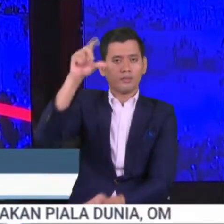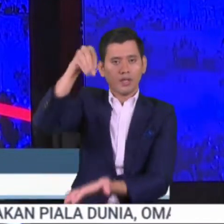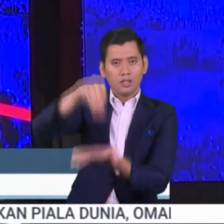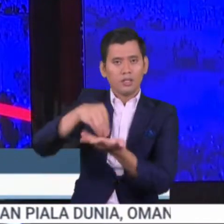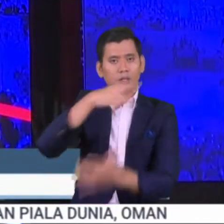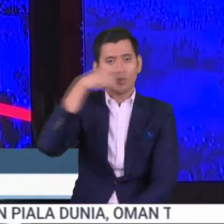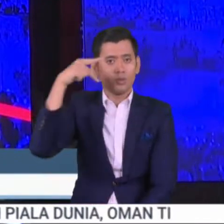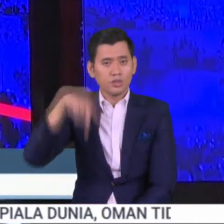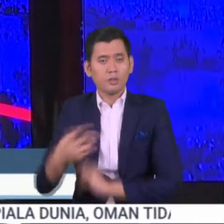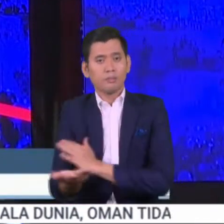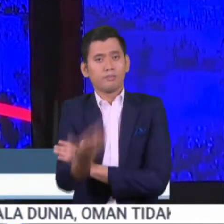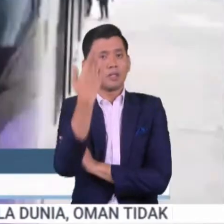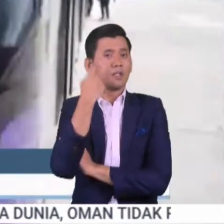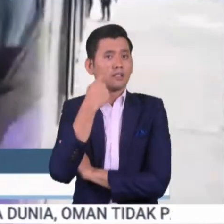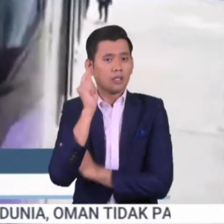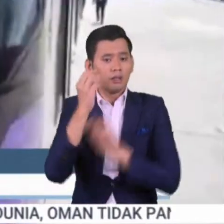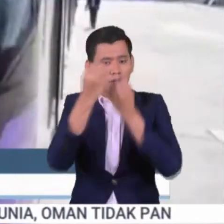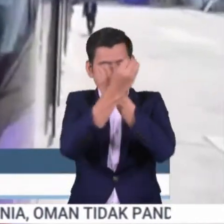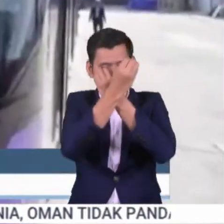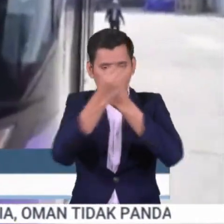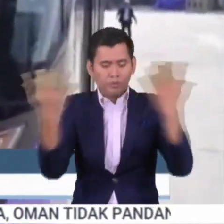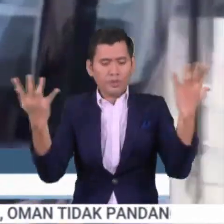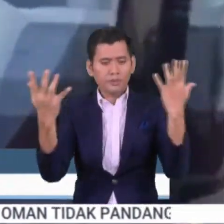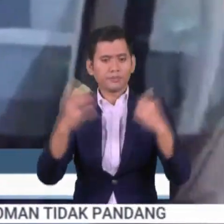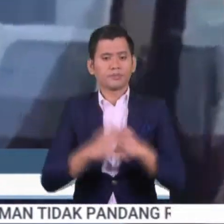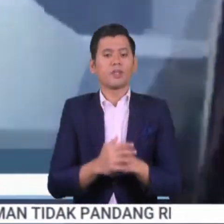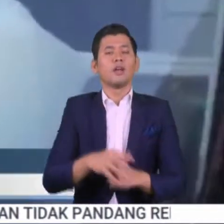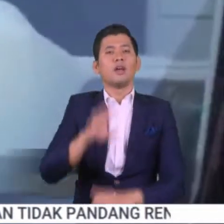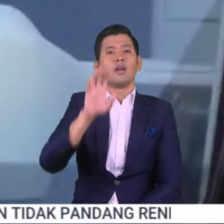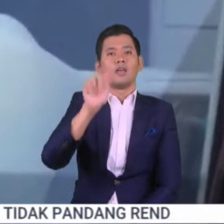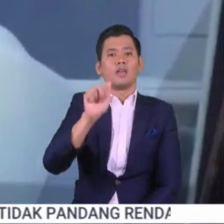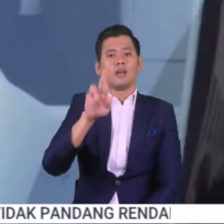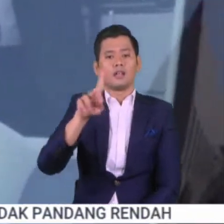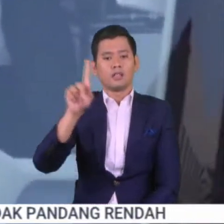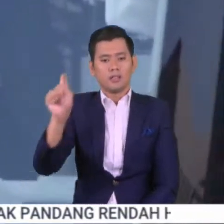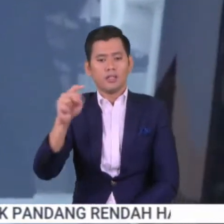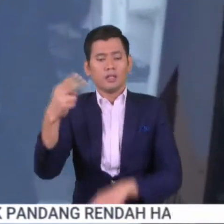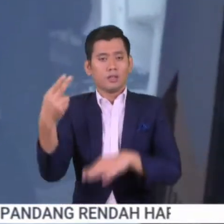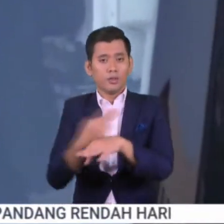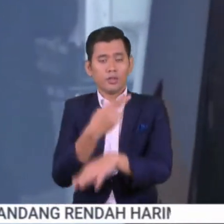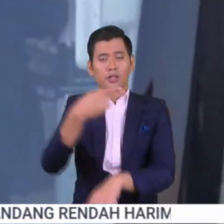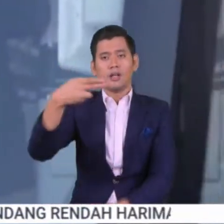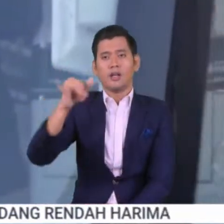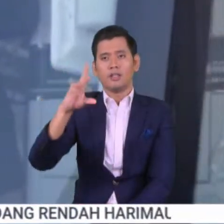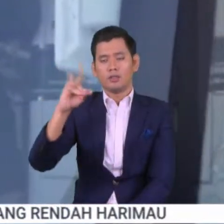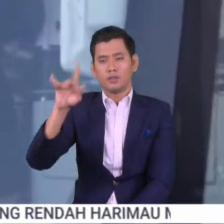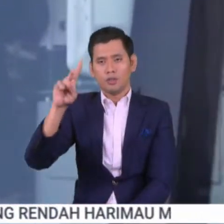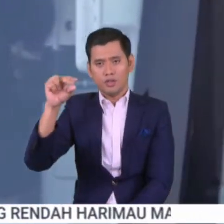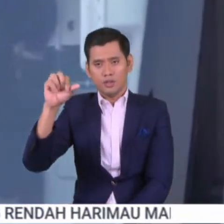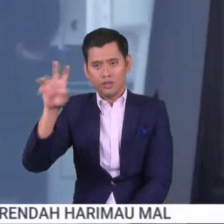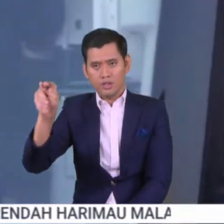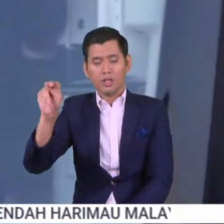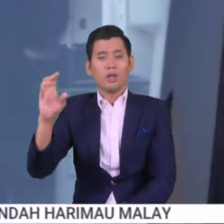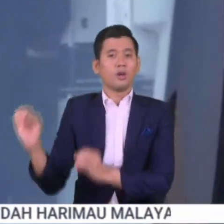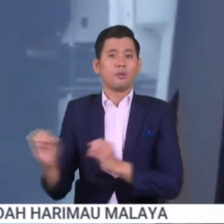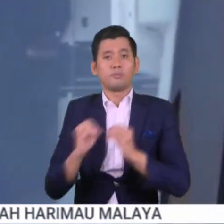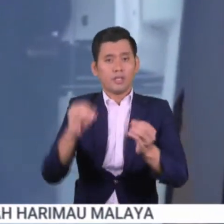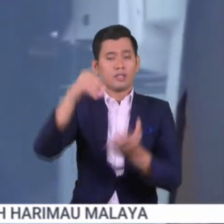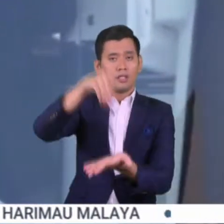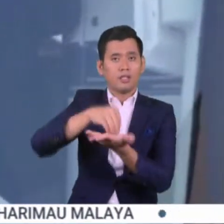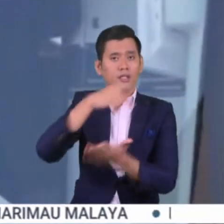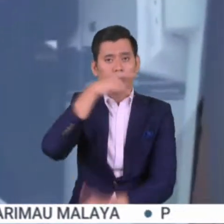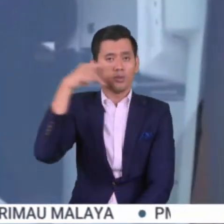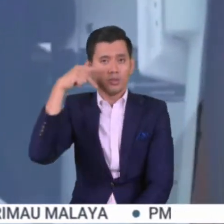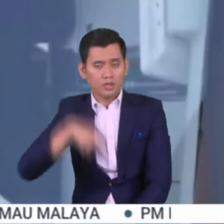tadi. Beliau juga memaklumkan Autonomous Rapid Transit ART yang menggunakan kuasa hidrogen akan mula beroperasi di Kuching pada